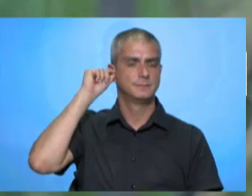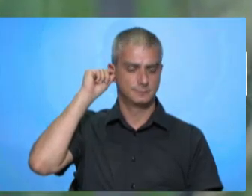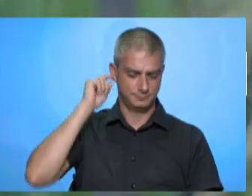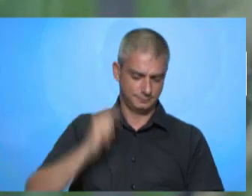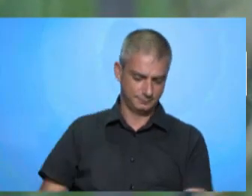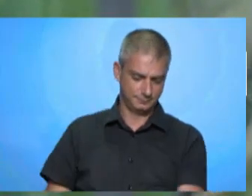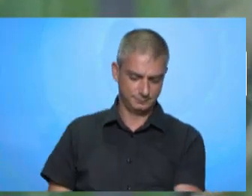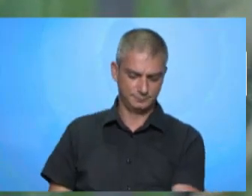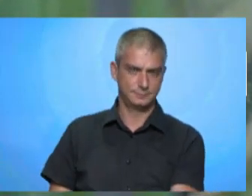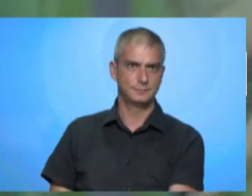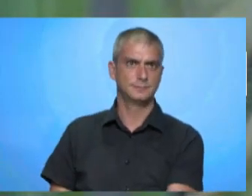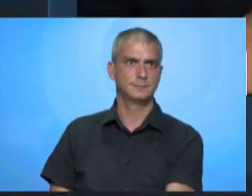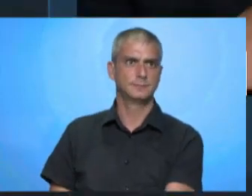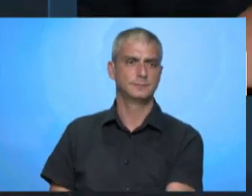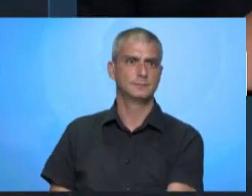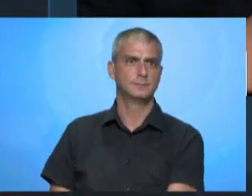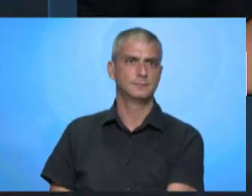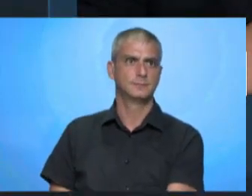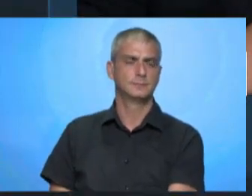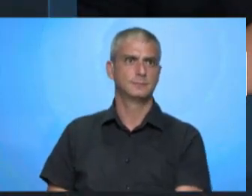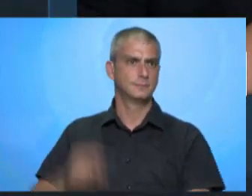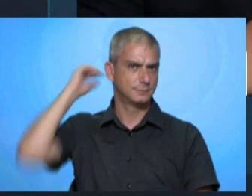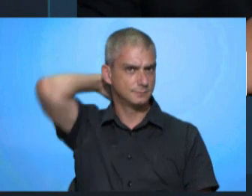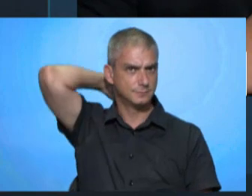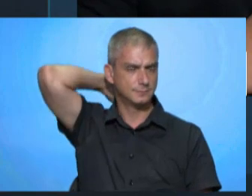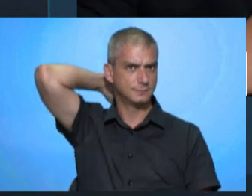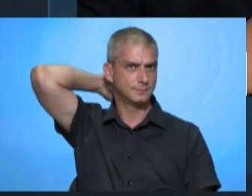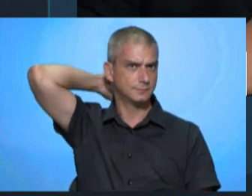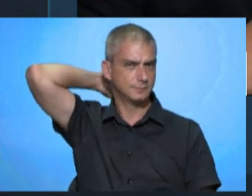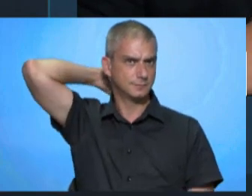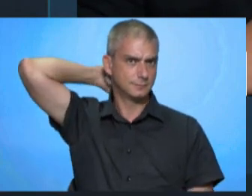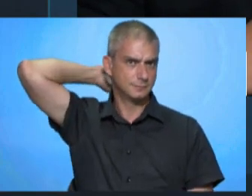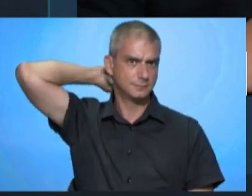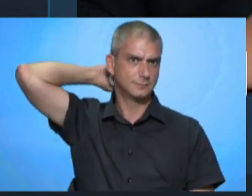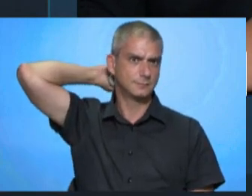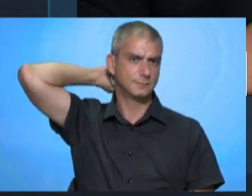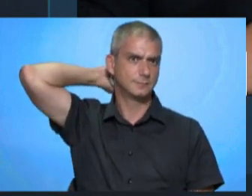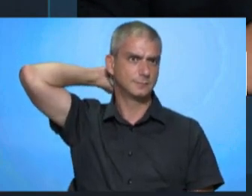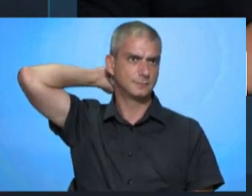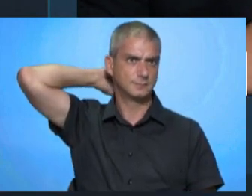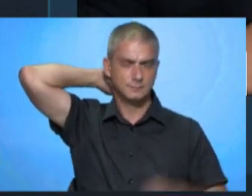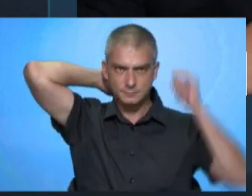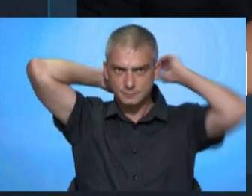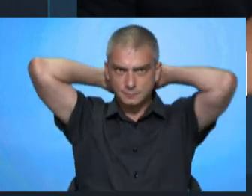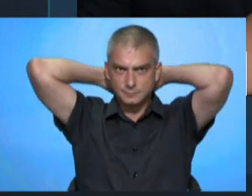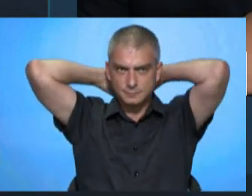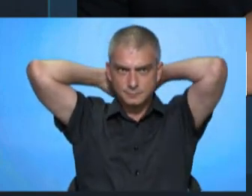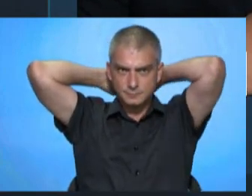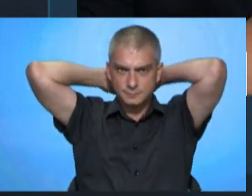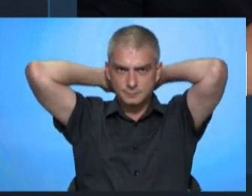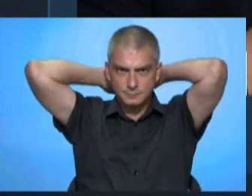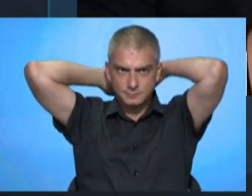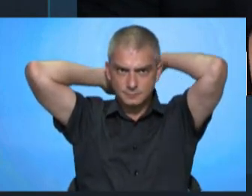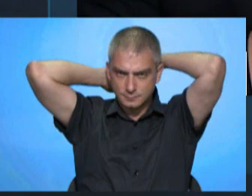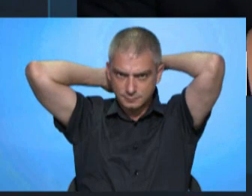מגיעות לבית המשפט ותומכות באביהן. החשוד ברצח, עוד עדות לכמה הסיפור הזה פשוט לא יאמן,